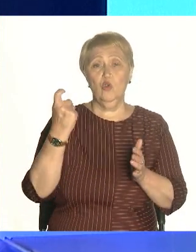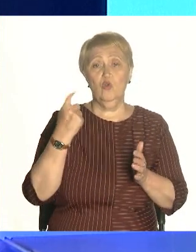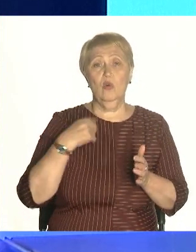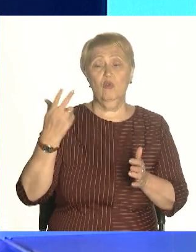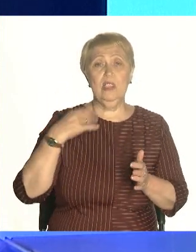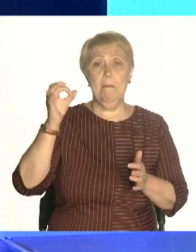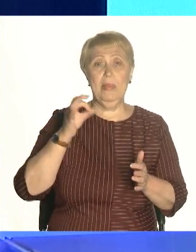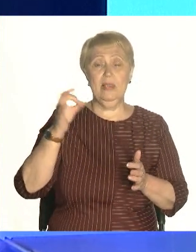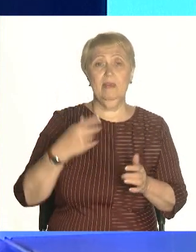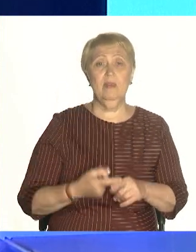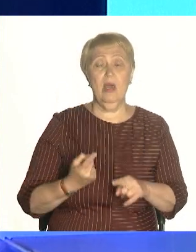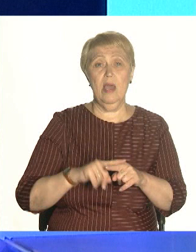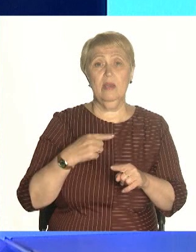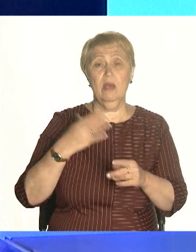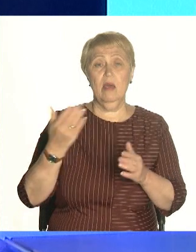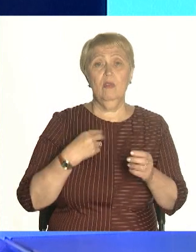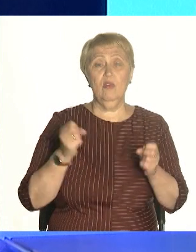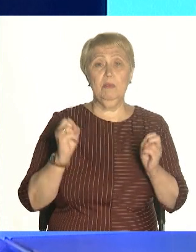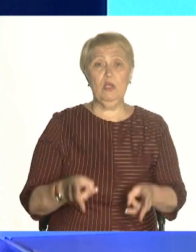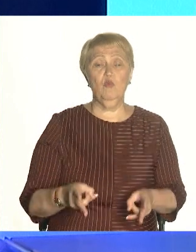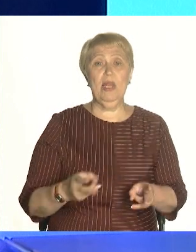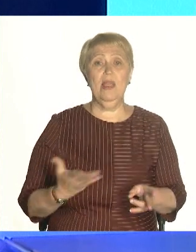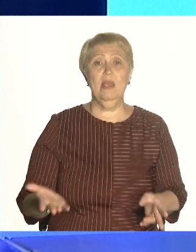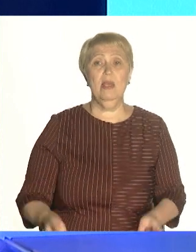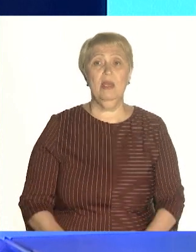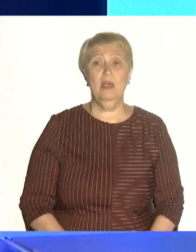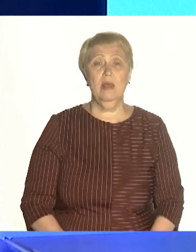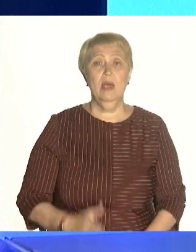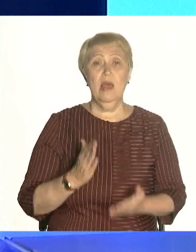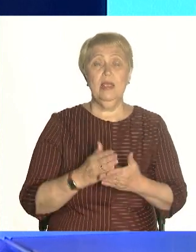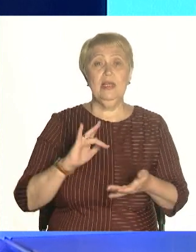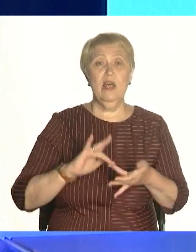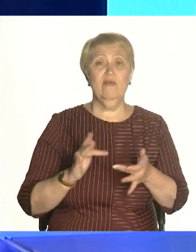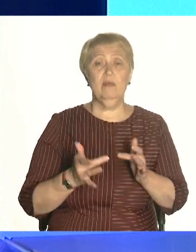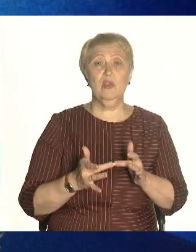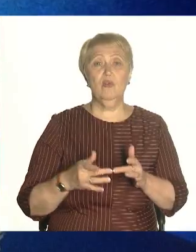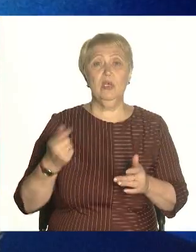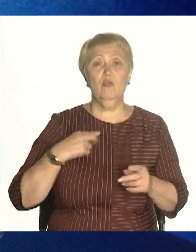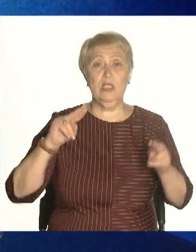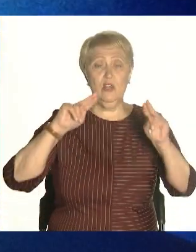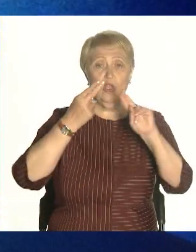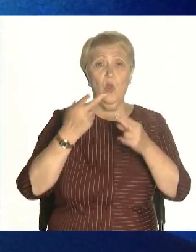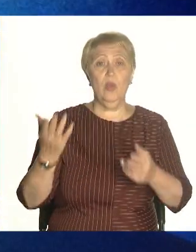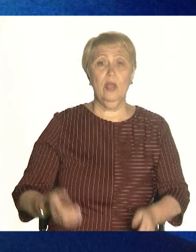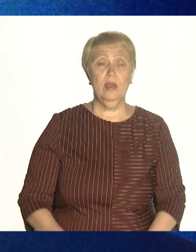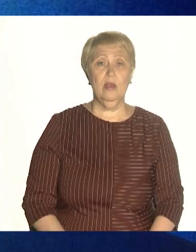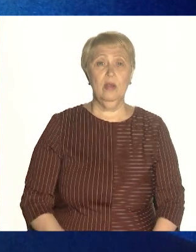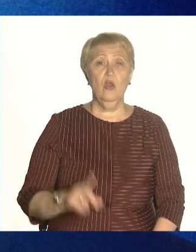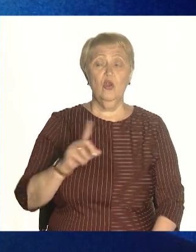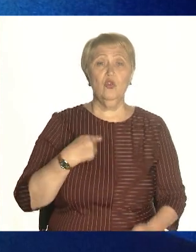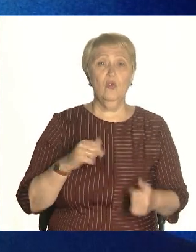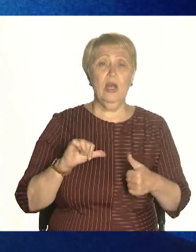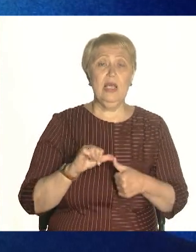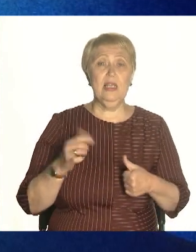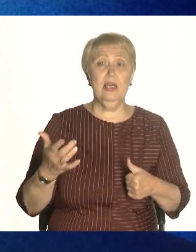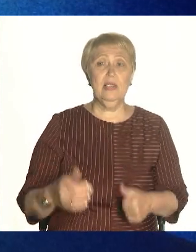совершения данной категории преступлений с использованием, мы их называем, информационно-телекоммуникационных технологий. Ну вот, что касается онлайн-махинаций, они